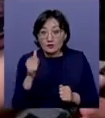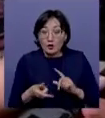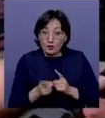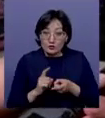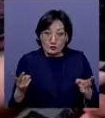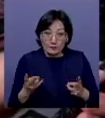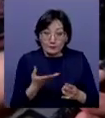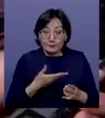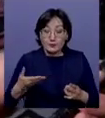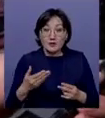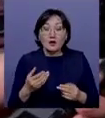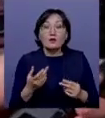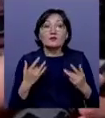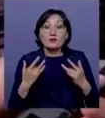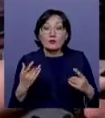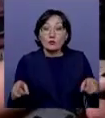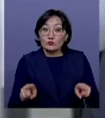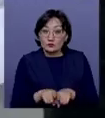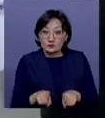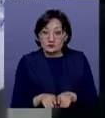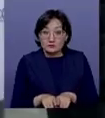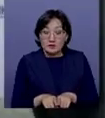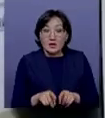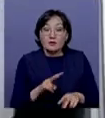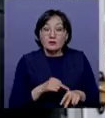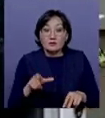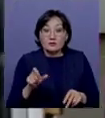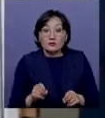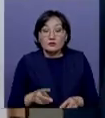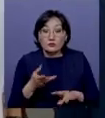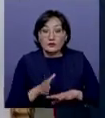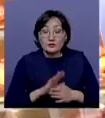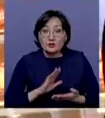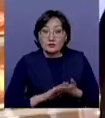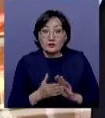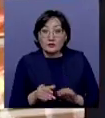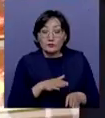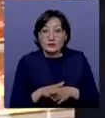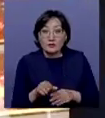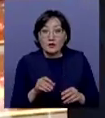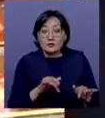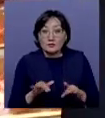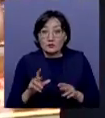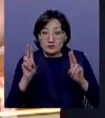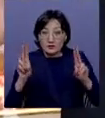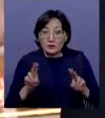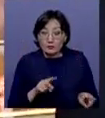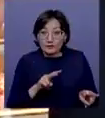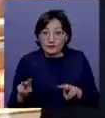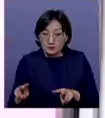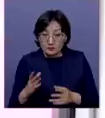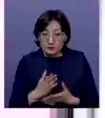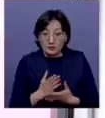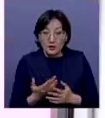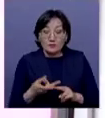керек. Біздің қоятын талаптарымыз осы. Тәртіп сақшылары төтенше жағдай кезінде іске асырылатын талаптардың сақталуын да қадағалап